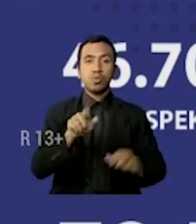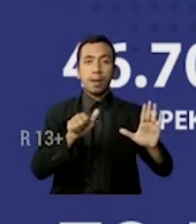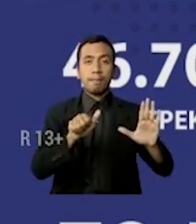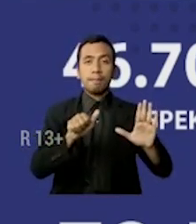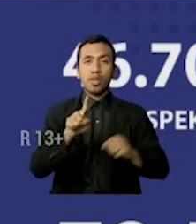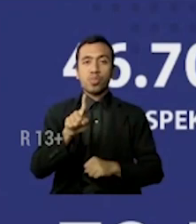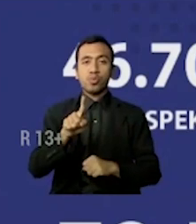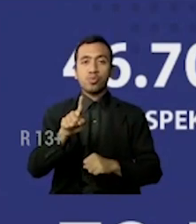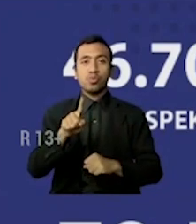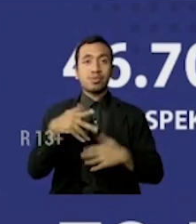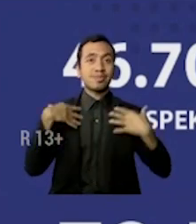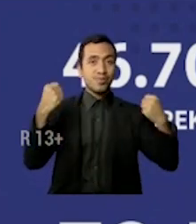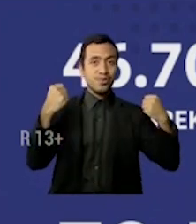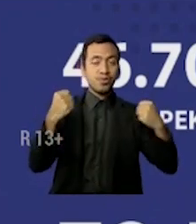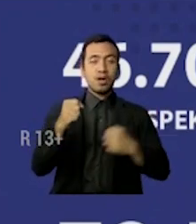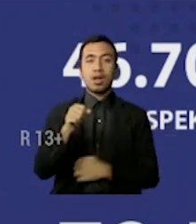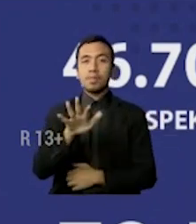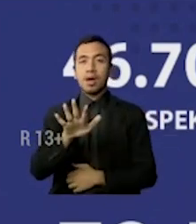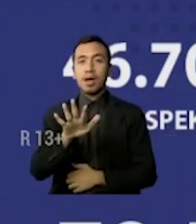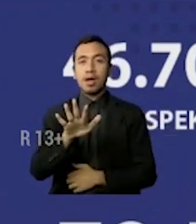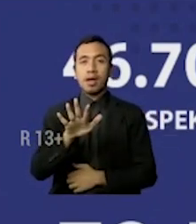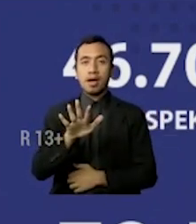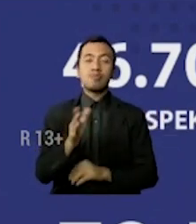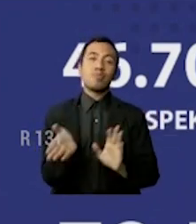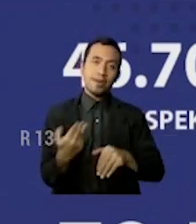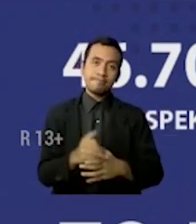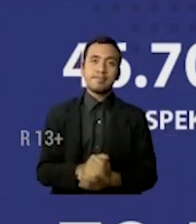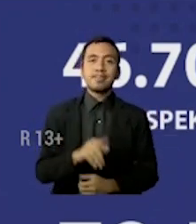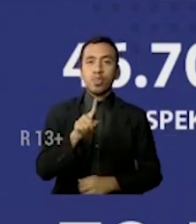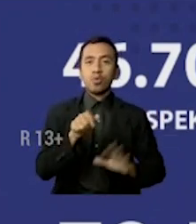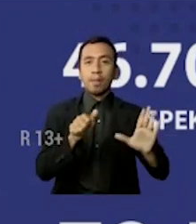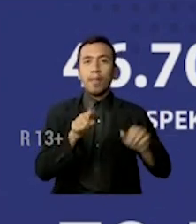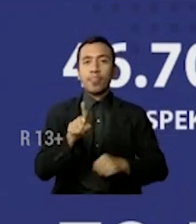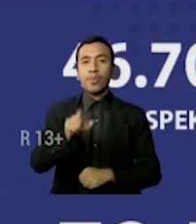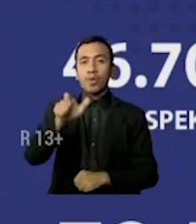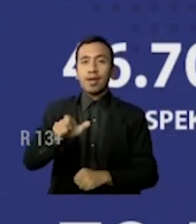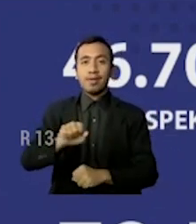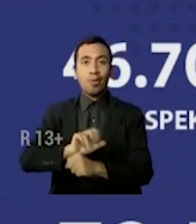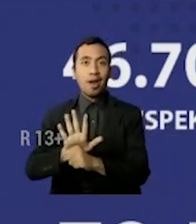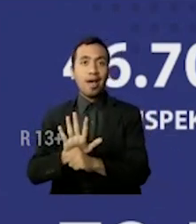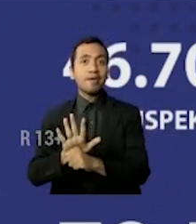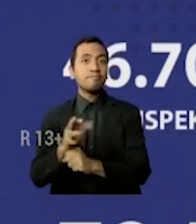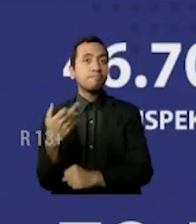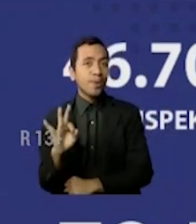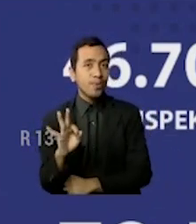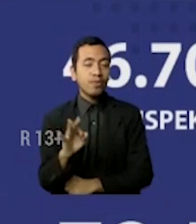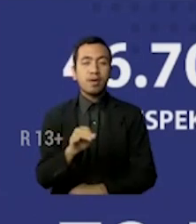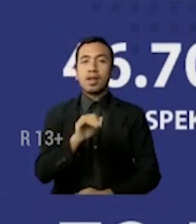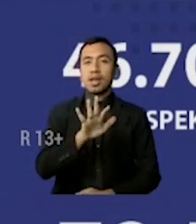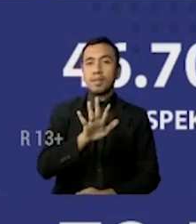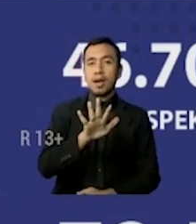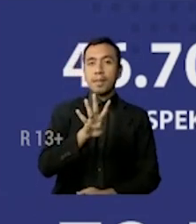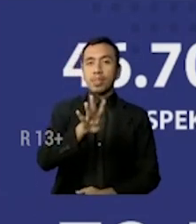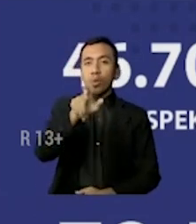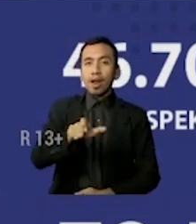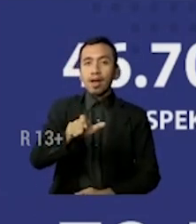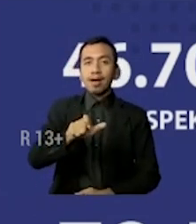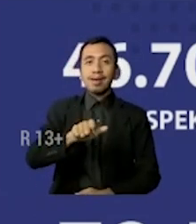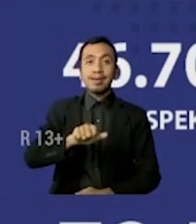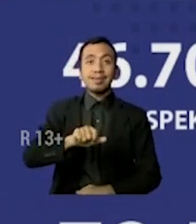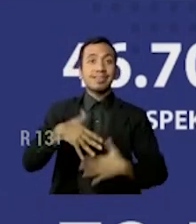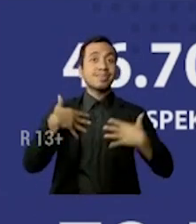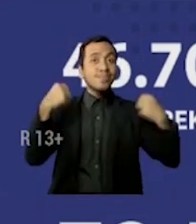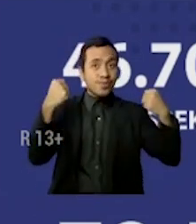161 sembuh dan 54 ulangi 161 kasus baru dan 54 sembuh